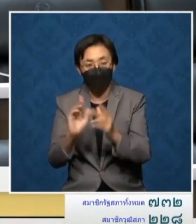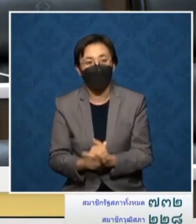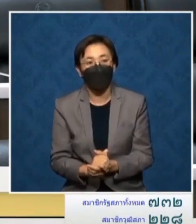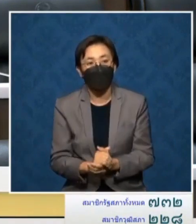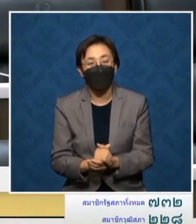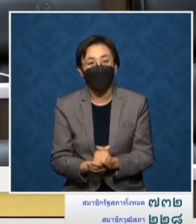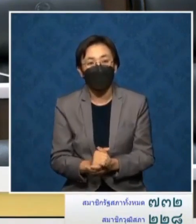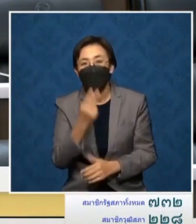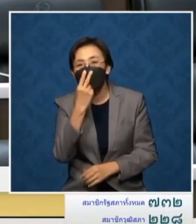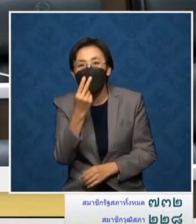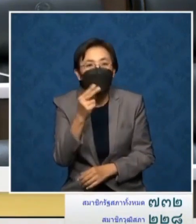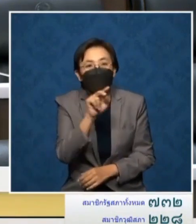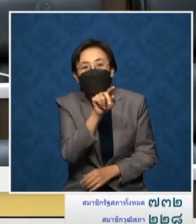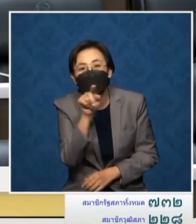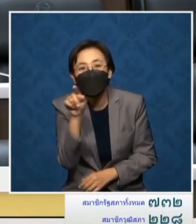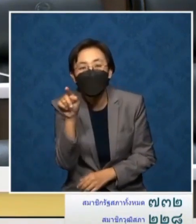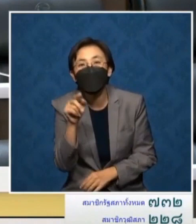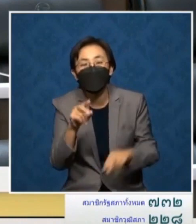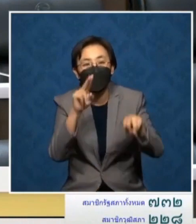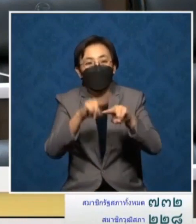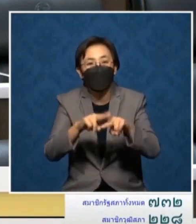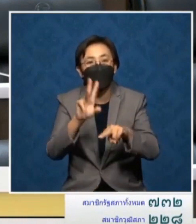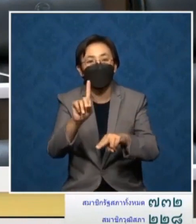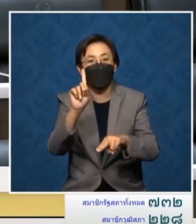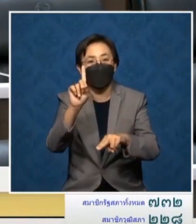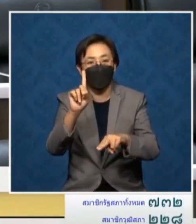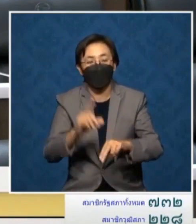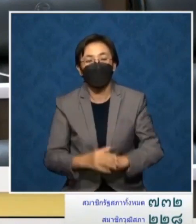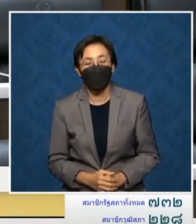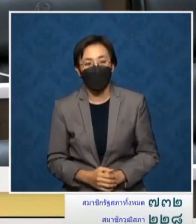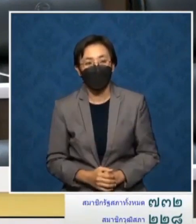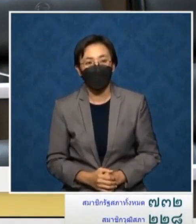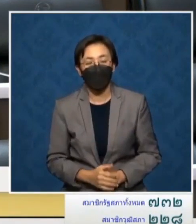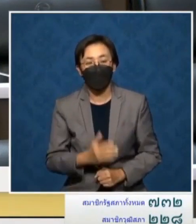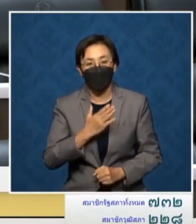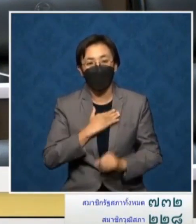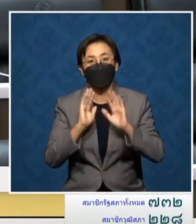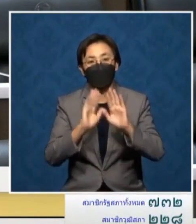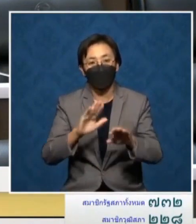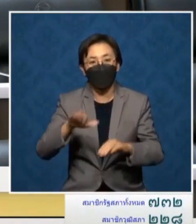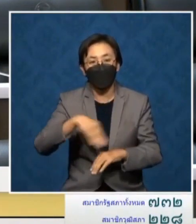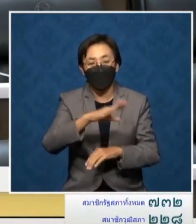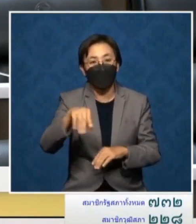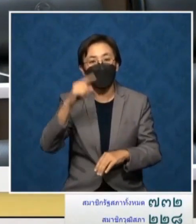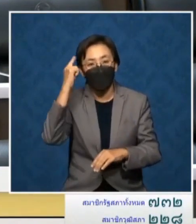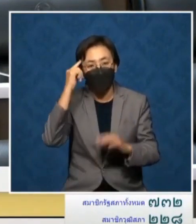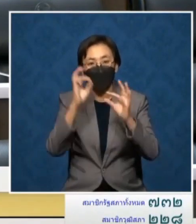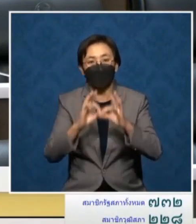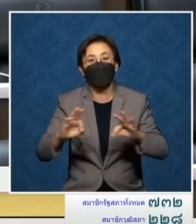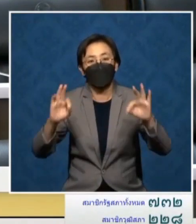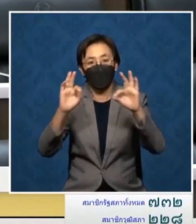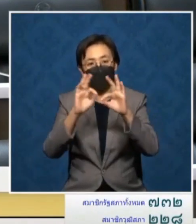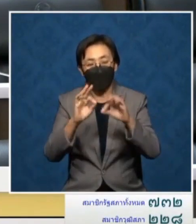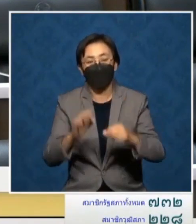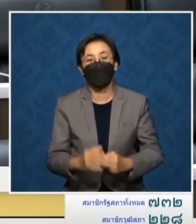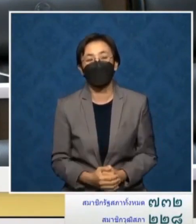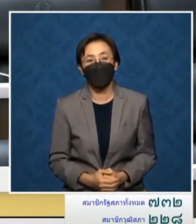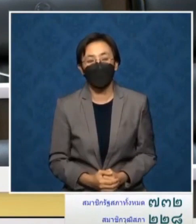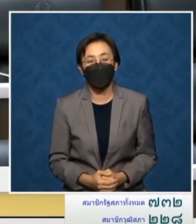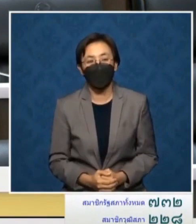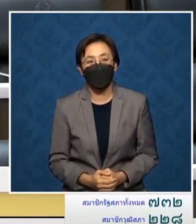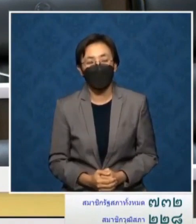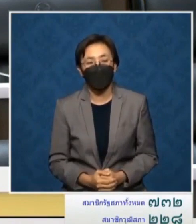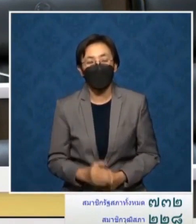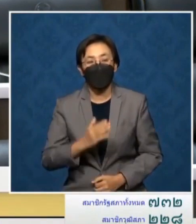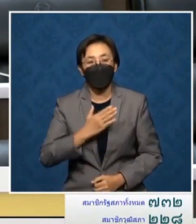ต่ก็ตั้งข้อสังเกตเพื่อรัฐสภาบันทึกไว้เช่นการคำนวณคะแนนของส.ส.ไม่ควรใช้ระบบคำนวณที่ทำให้ส.ส.เกินคะแนนนิยมผ่